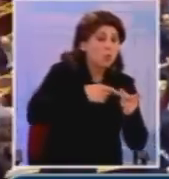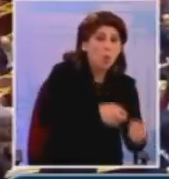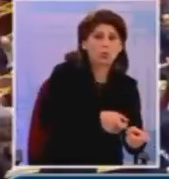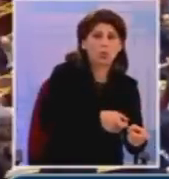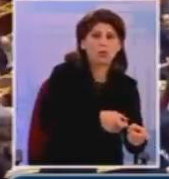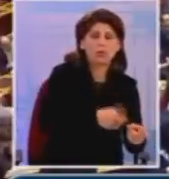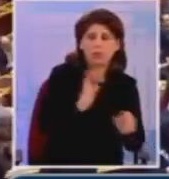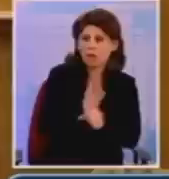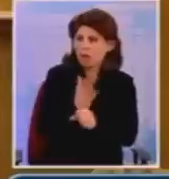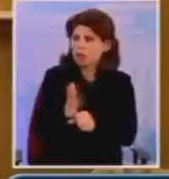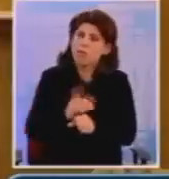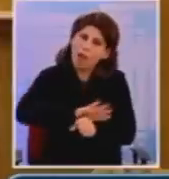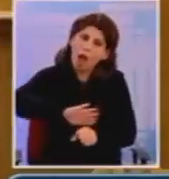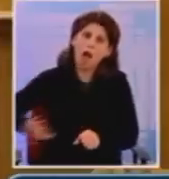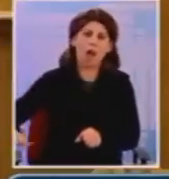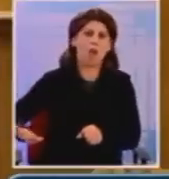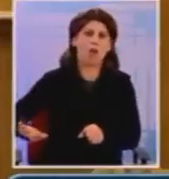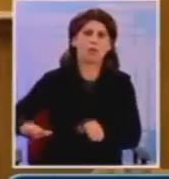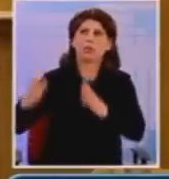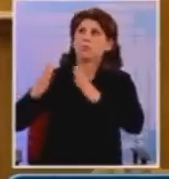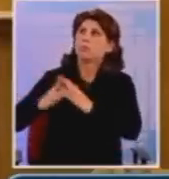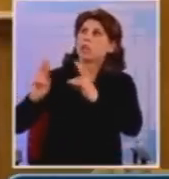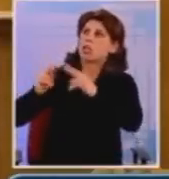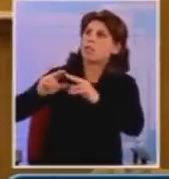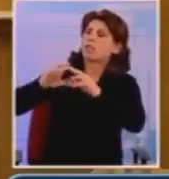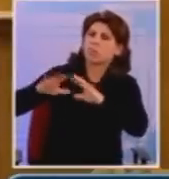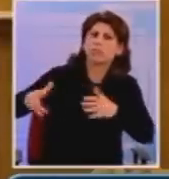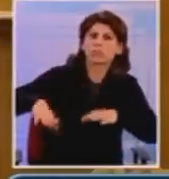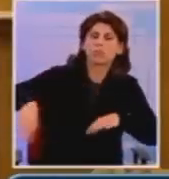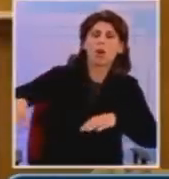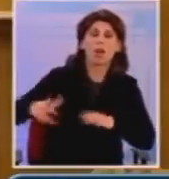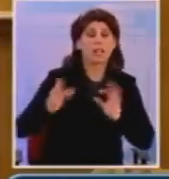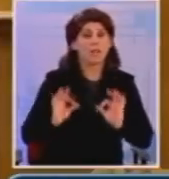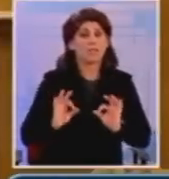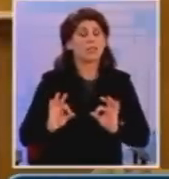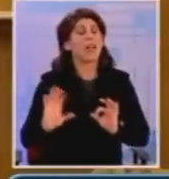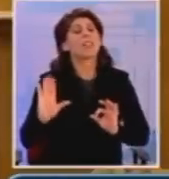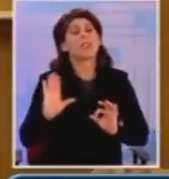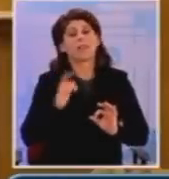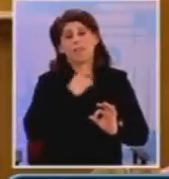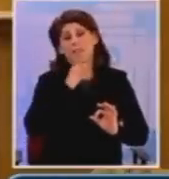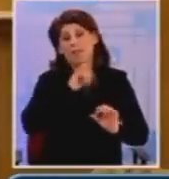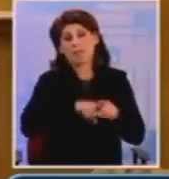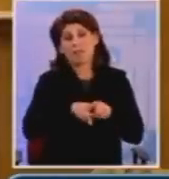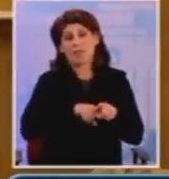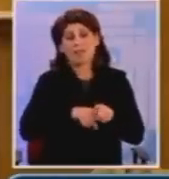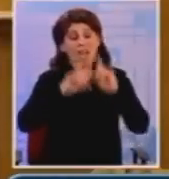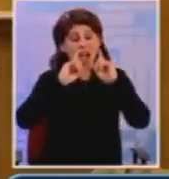Και φυσικά σε καμία περίπτωση δεν αφορούσε ούτε το αναγκαστικό κατοχικό